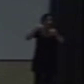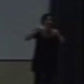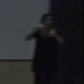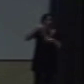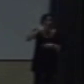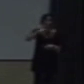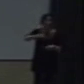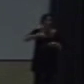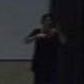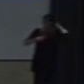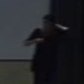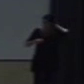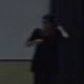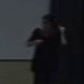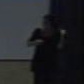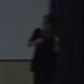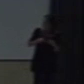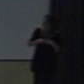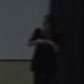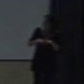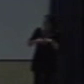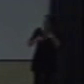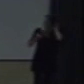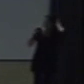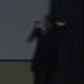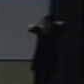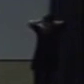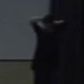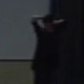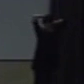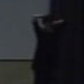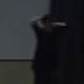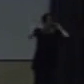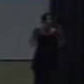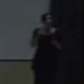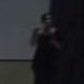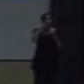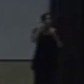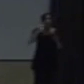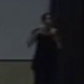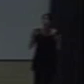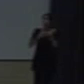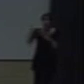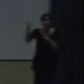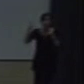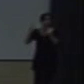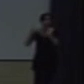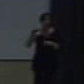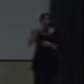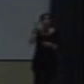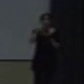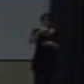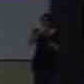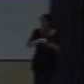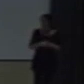aviam si som capaços de posar-les. Bueno, jo vaig avançant i ja les posaran. Aviam, més endavant em